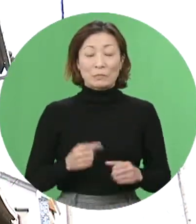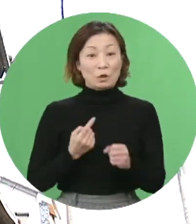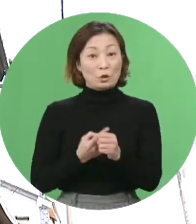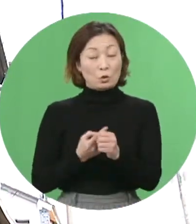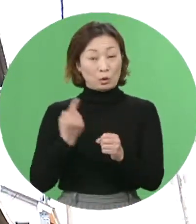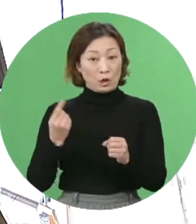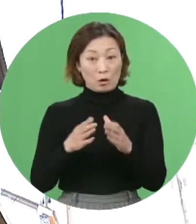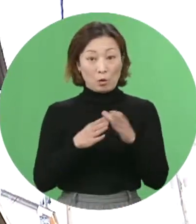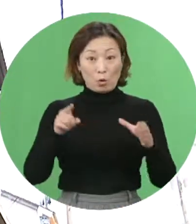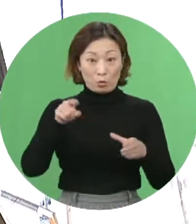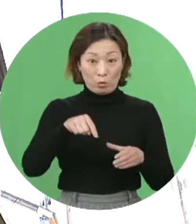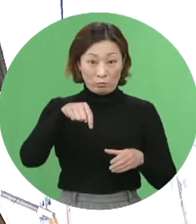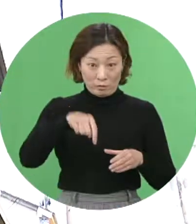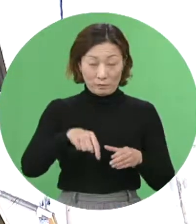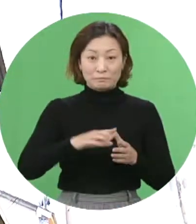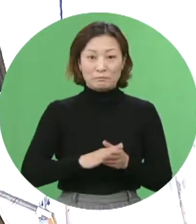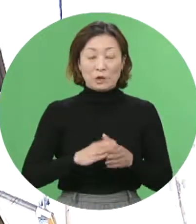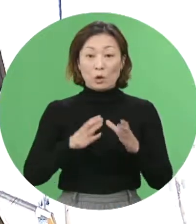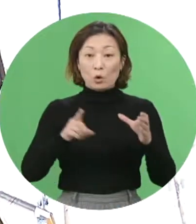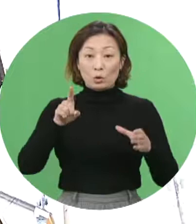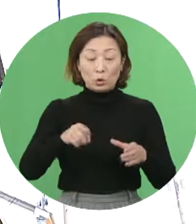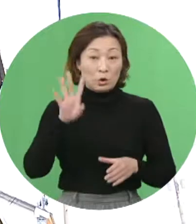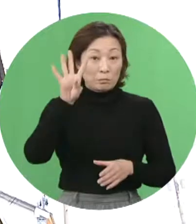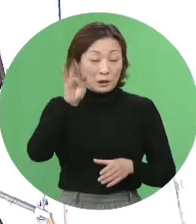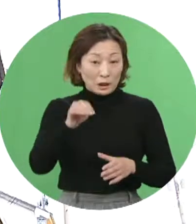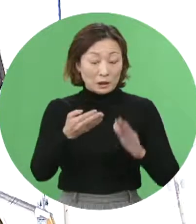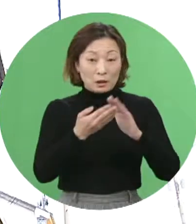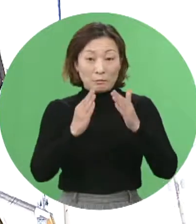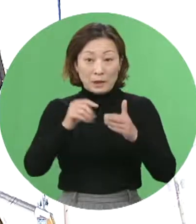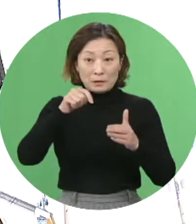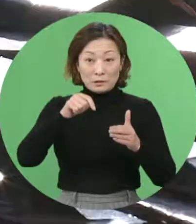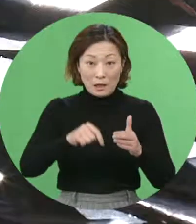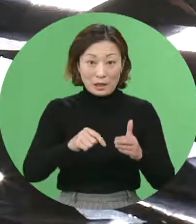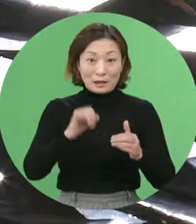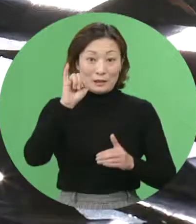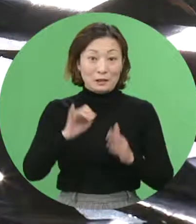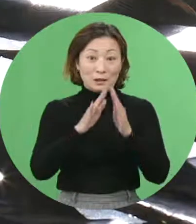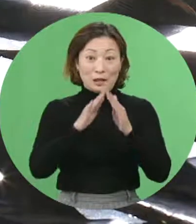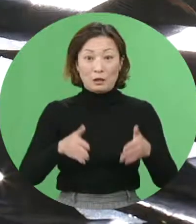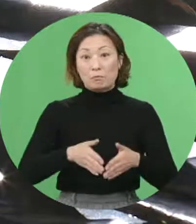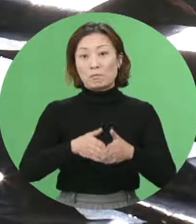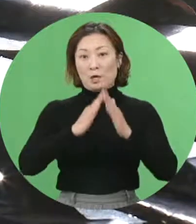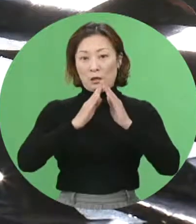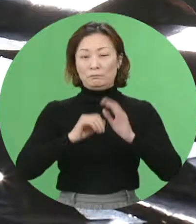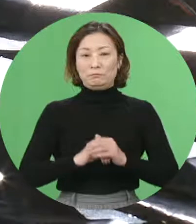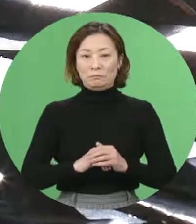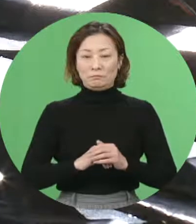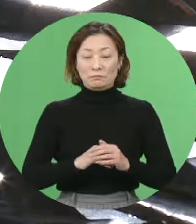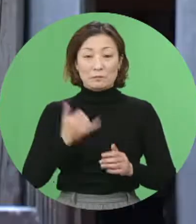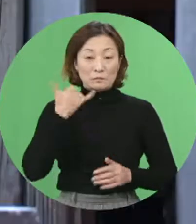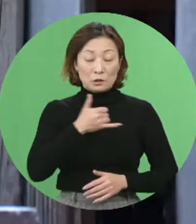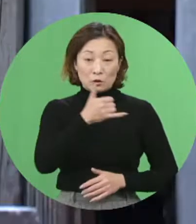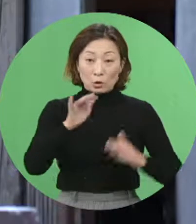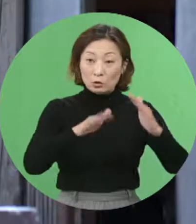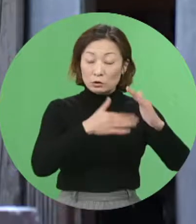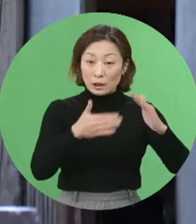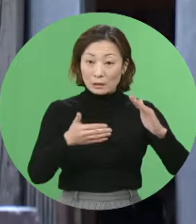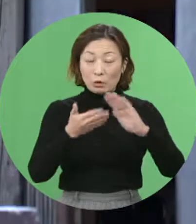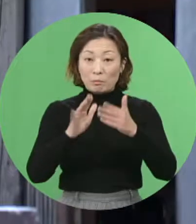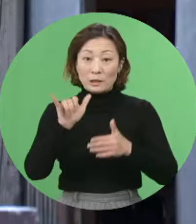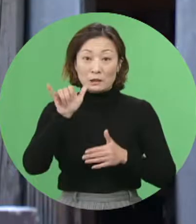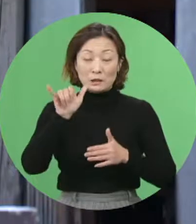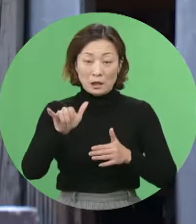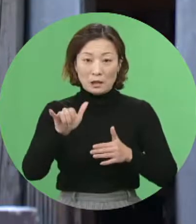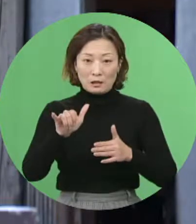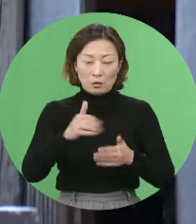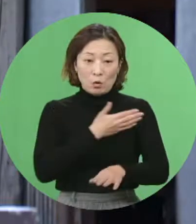去年、大野は大野未来町並み委員会を設立。醤油蔵と町屋の歴史的な